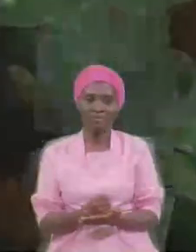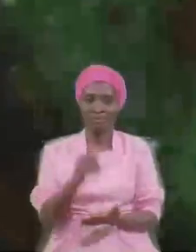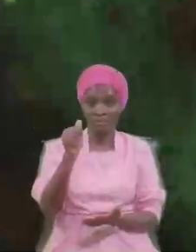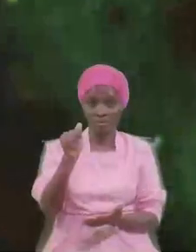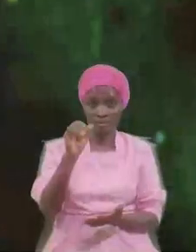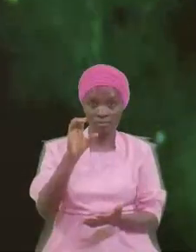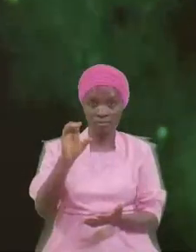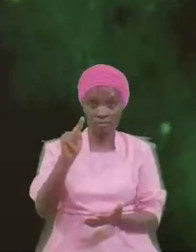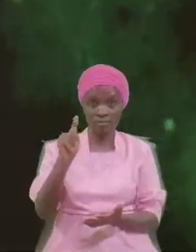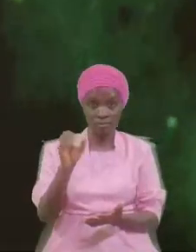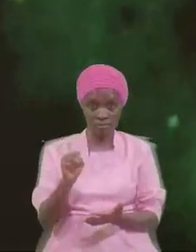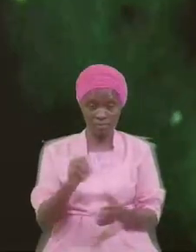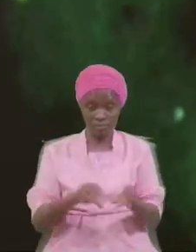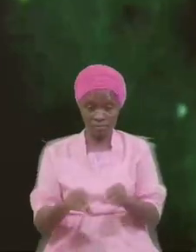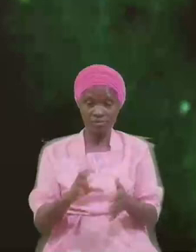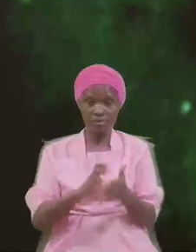Actes